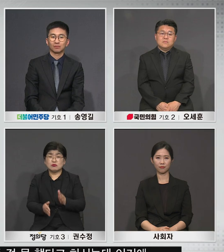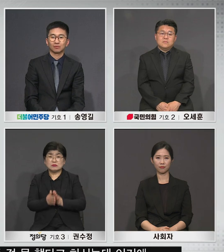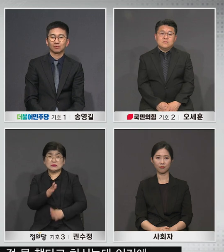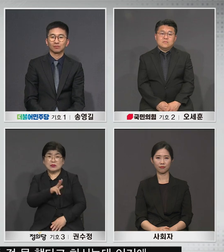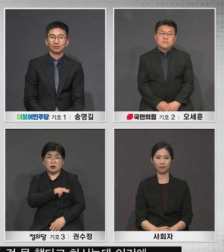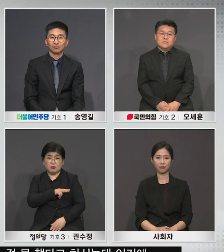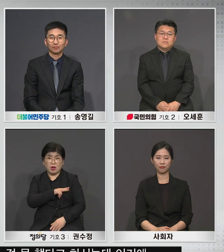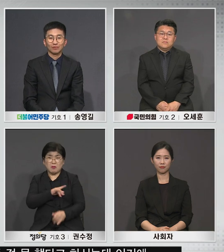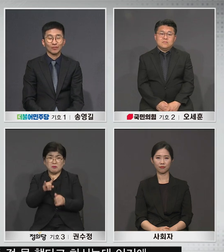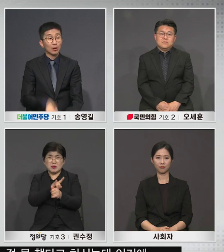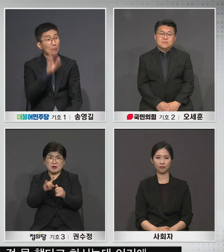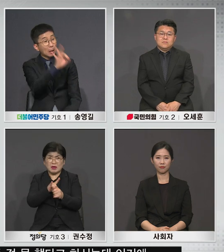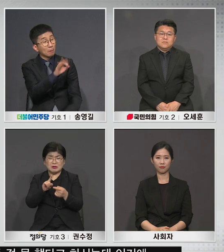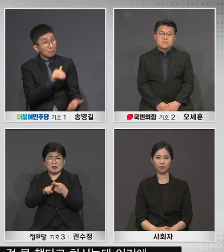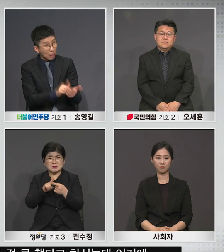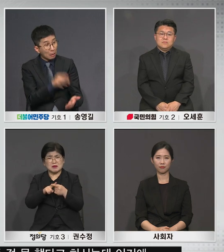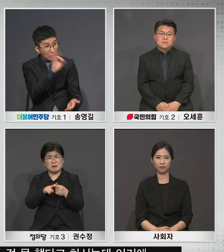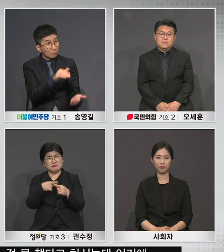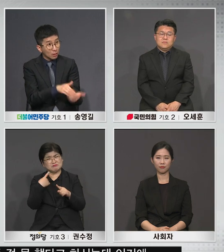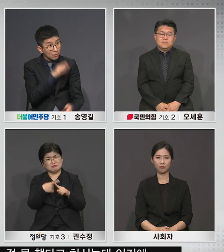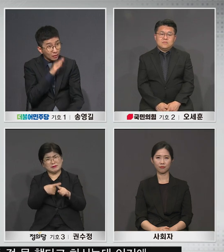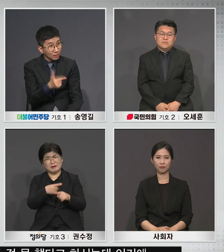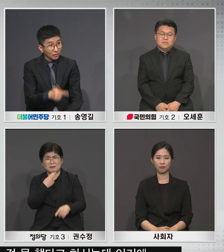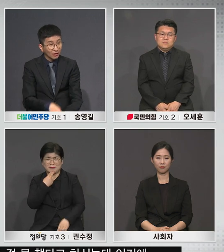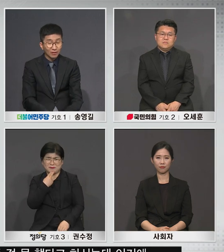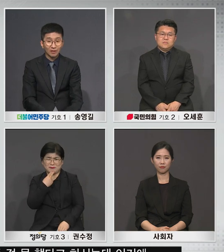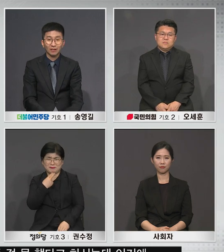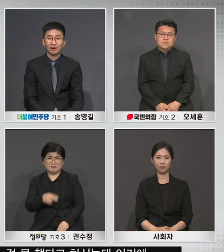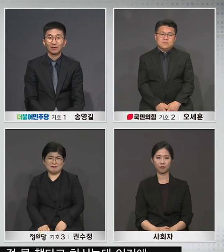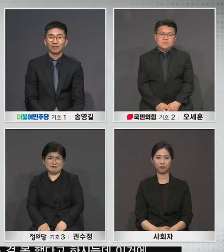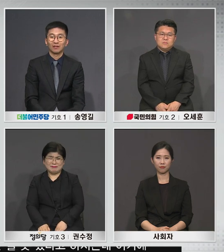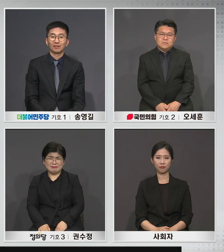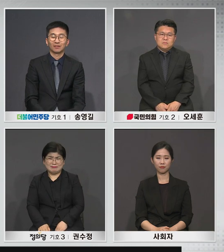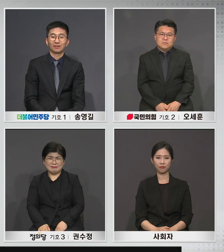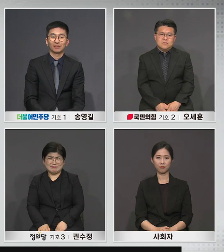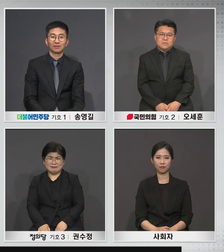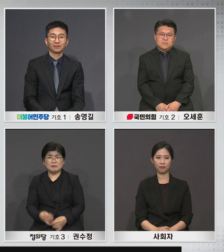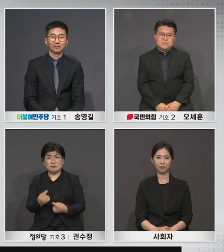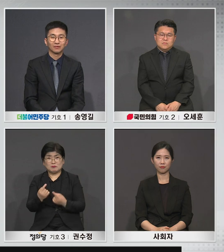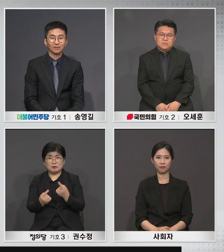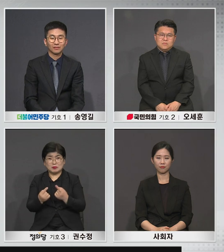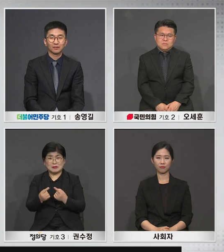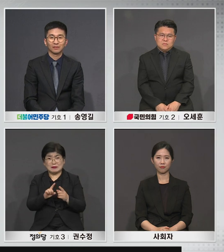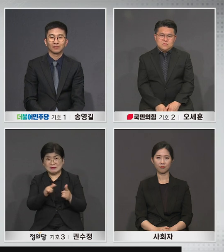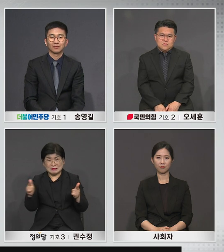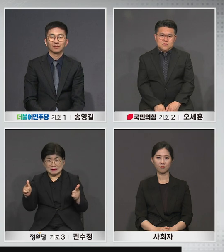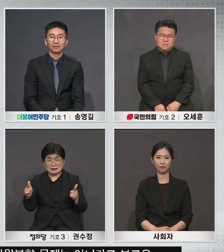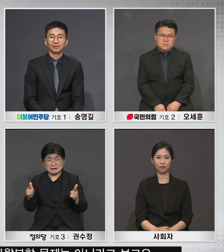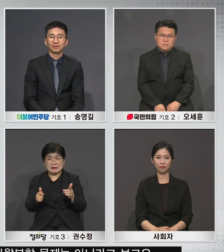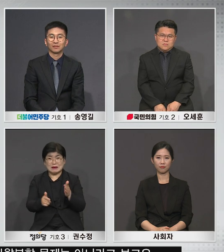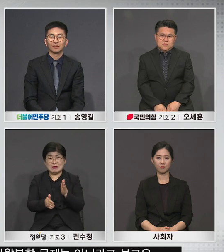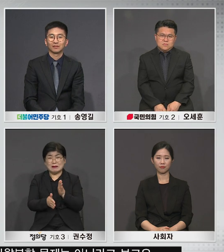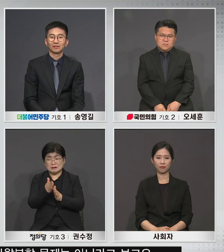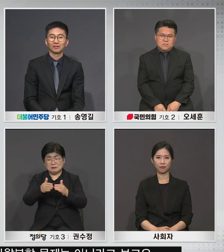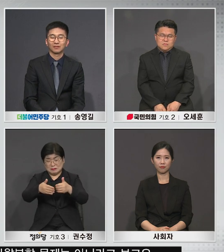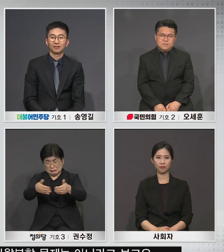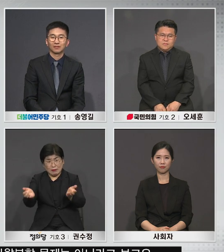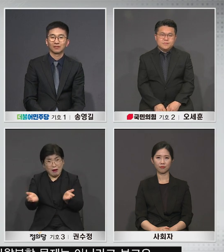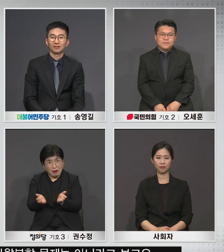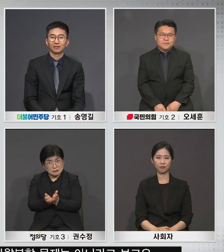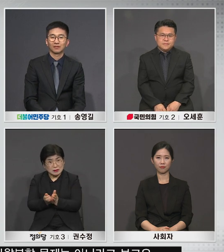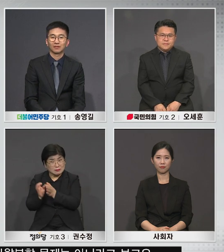보고요. 그것보다는. 시위원이었으니까. 그것보다는 사실 더 큰 문제는 각종 시민단체들이나 지금 시민들과 함께